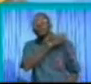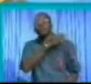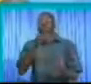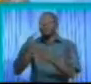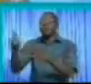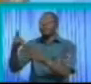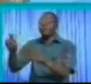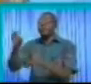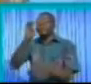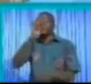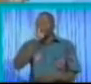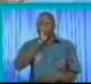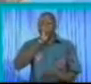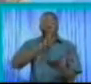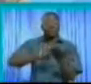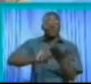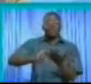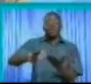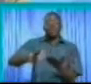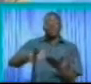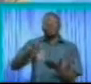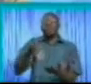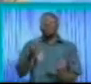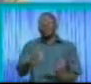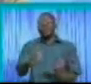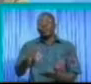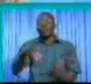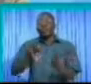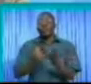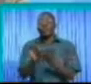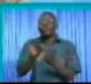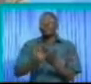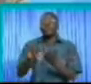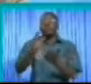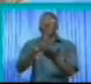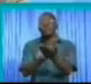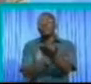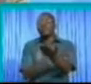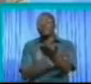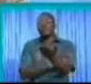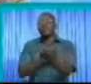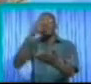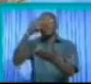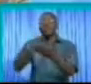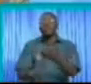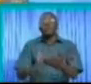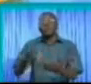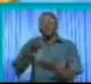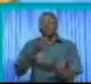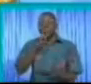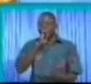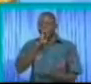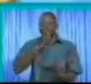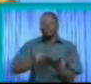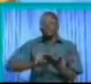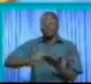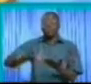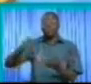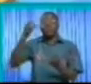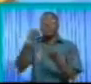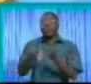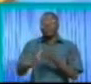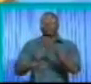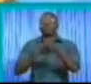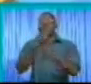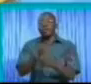l'eau et de l'assainissement, lui, compte améliorer le taux d'accès à l'eau potable d'ici la fin de cette année 2013.